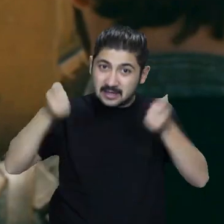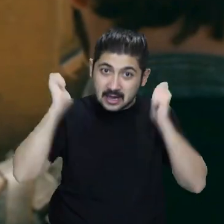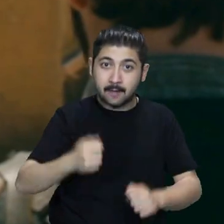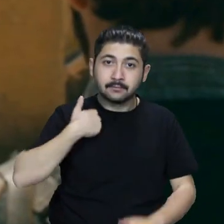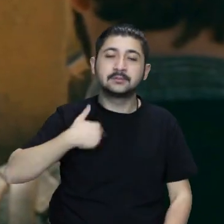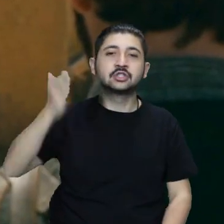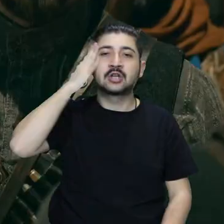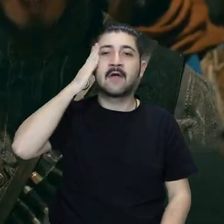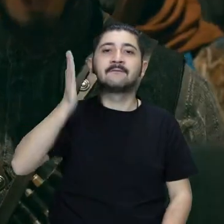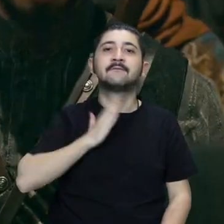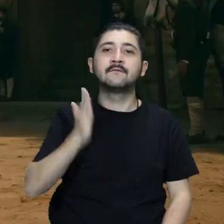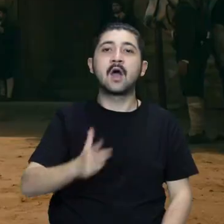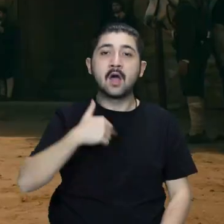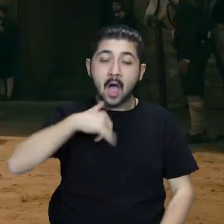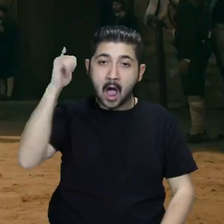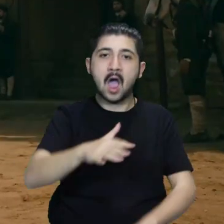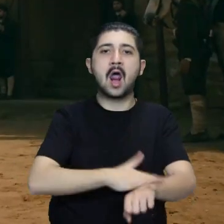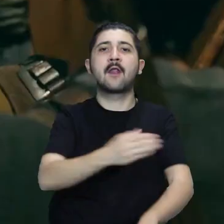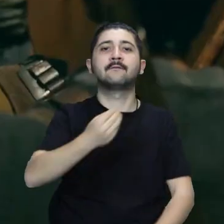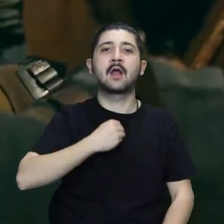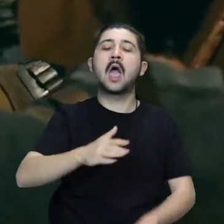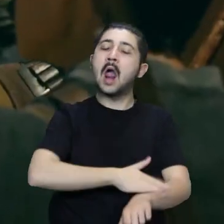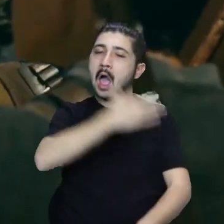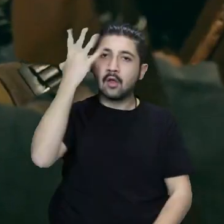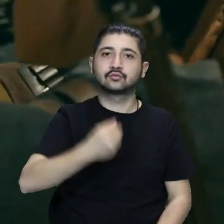Hakkınızı helal edin aslanlarım. Helal olsun, olsun.